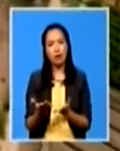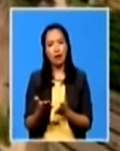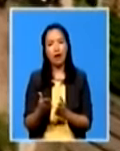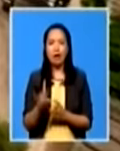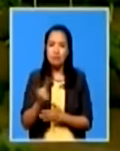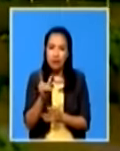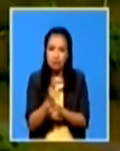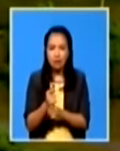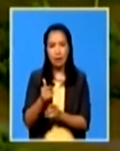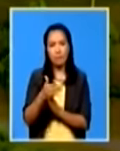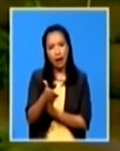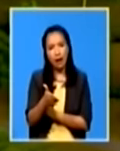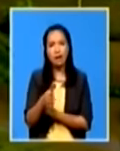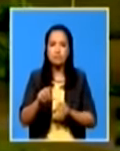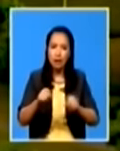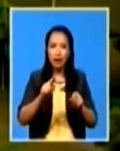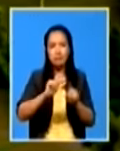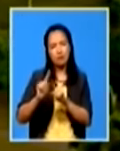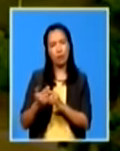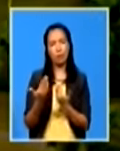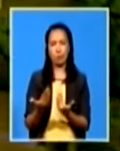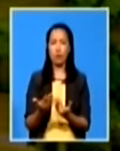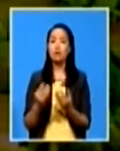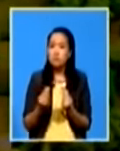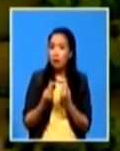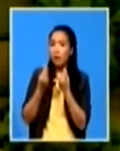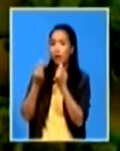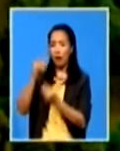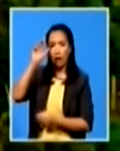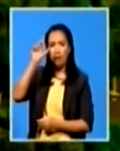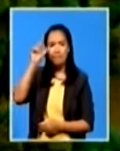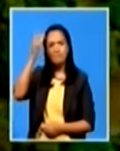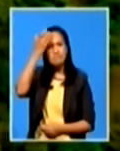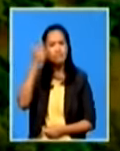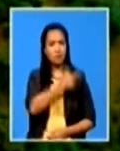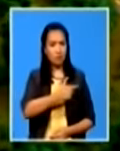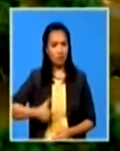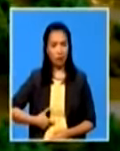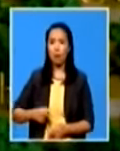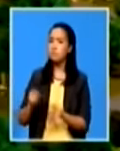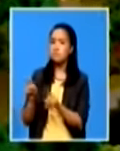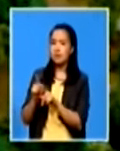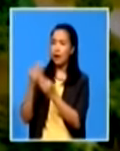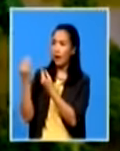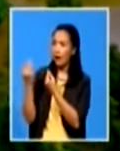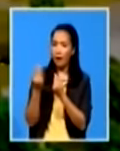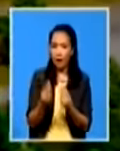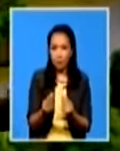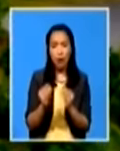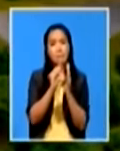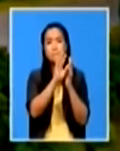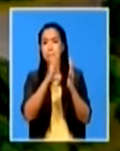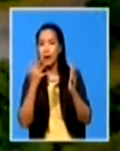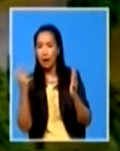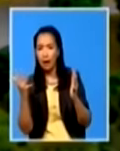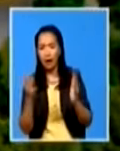ากนี้เพื่อเป็นการสนองพระราชสวนีสมเด็จพระนางเจ้าพระบรมราชินีนาถตามแนวทางป่ารักน้ำที่